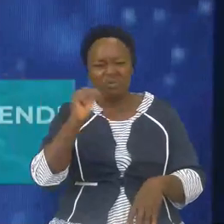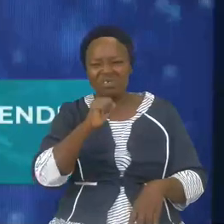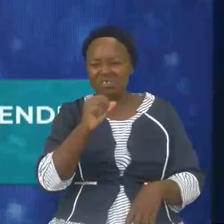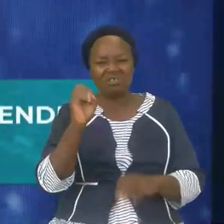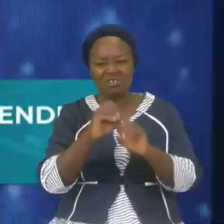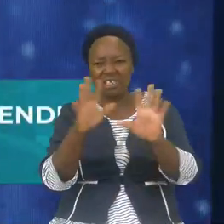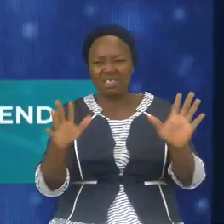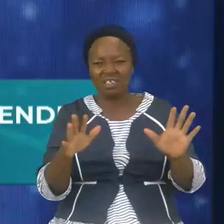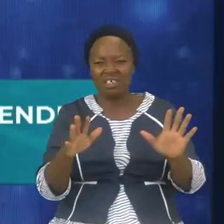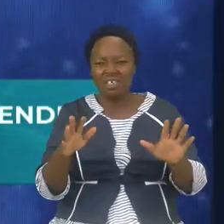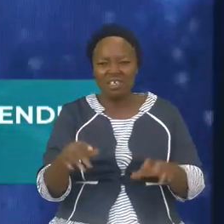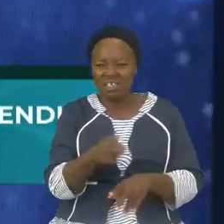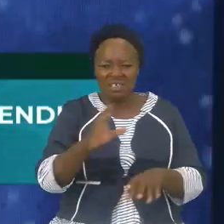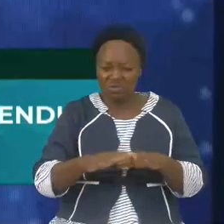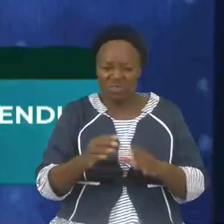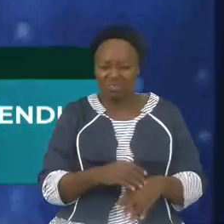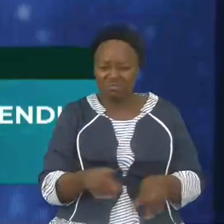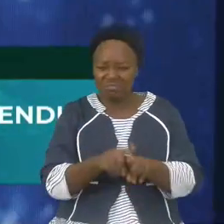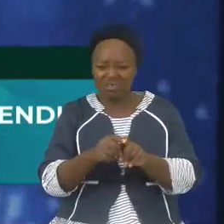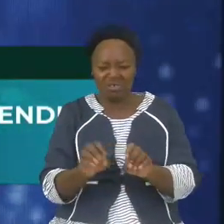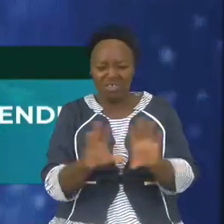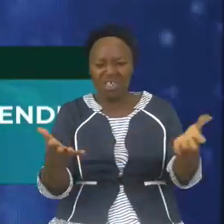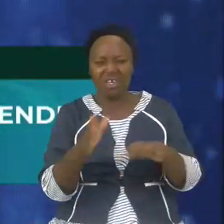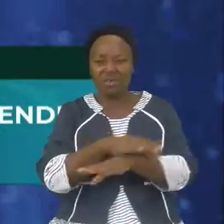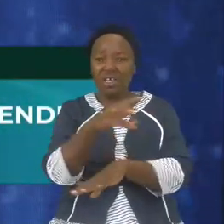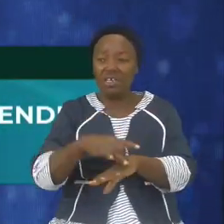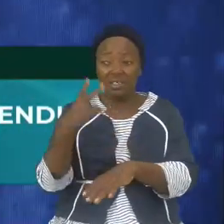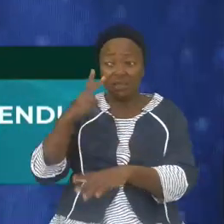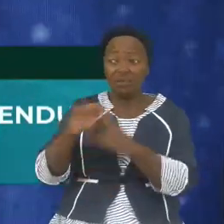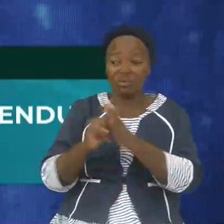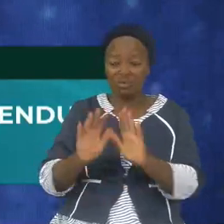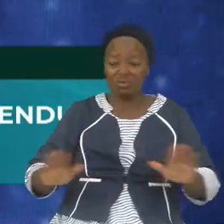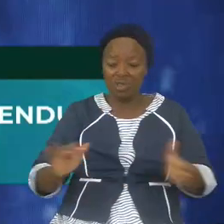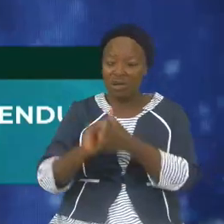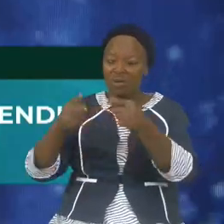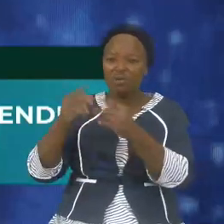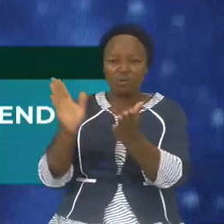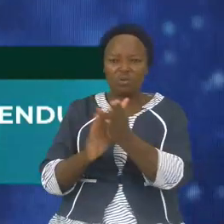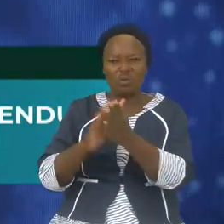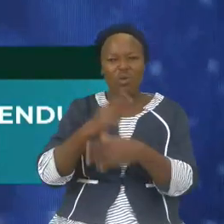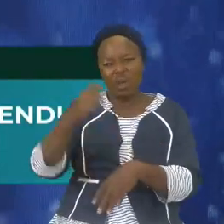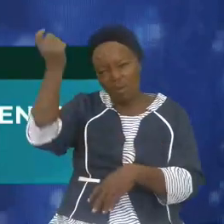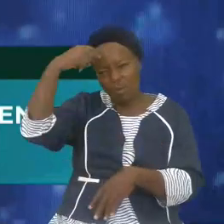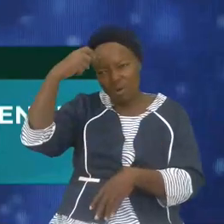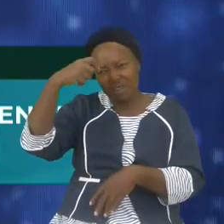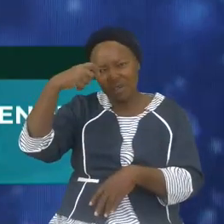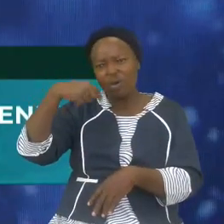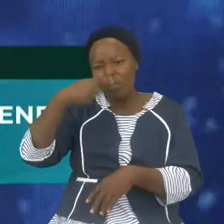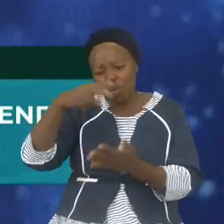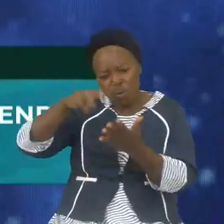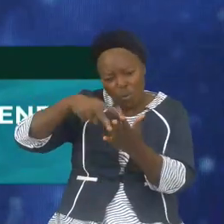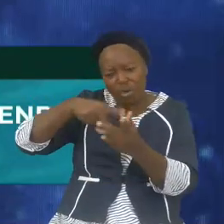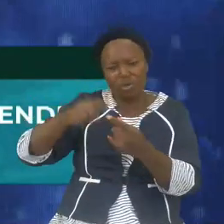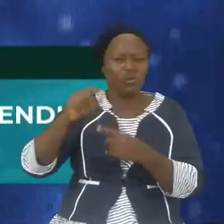Daniel 12, verset 3. Ceux qui auront été intelligents brilleront, mais les insensés ne brillent